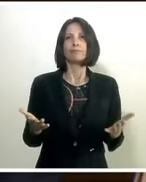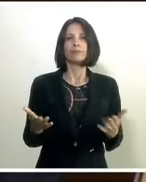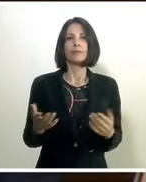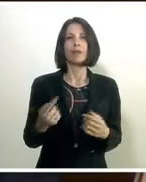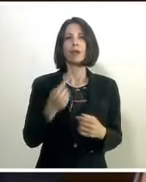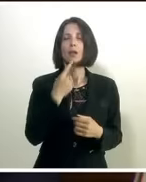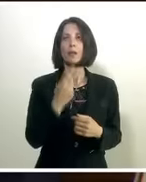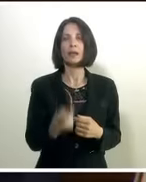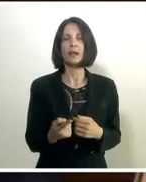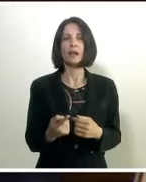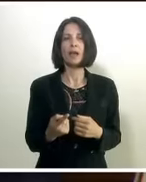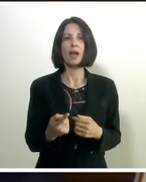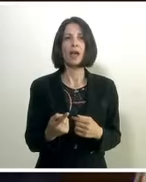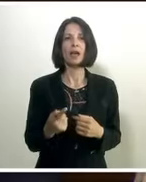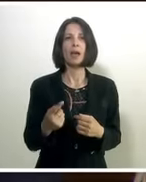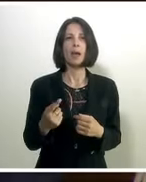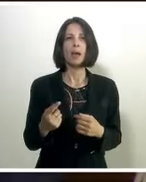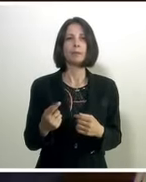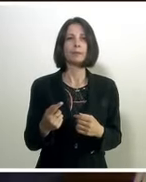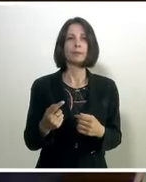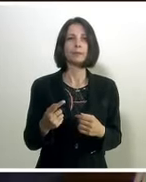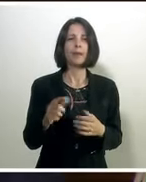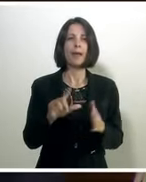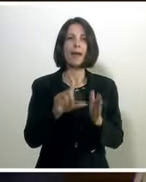dall'età dell'oro all'età della